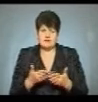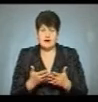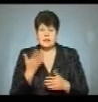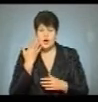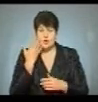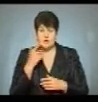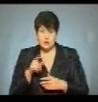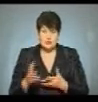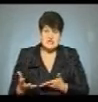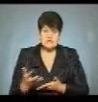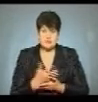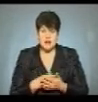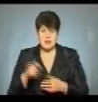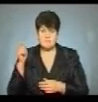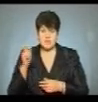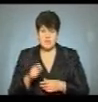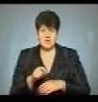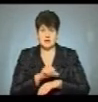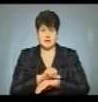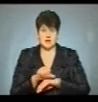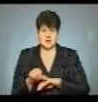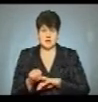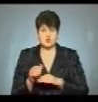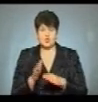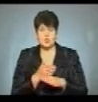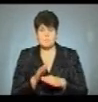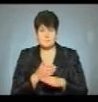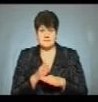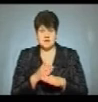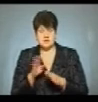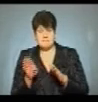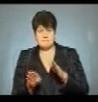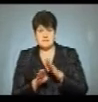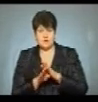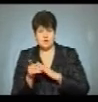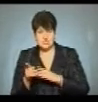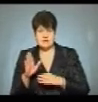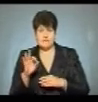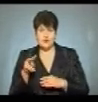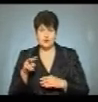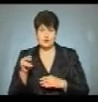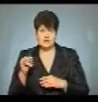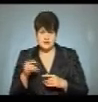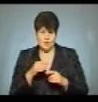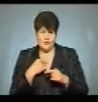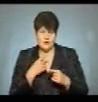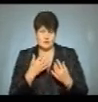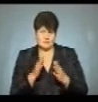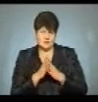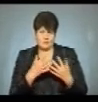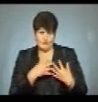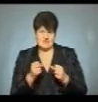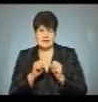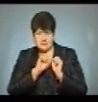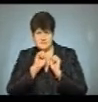зібрали, приїхали на границю між Підволочиською і Волочиськом, і каже, так і так, просимо взяти це і